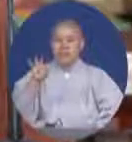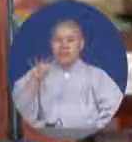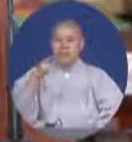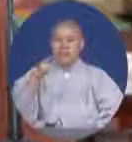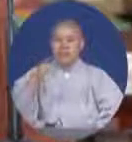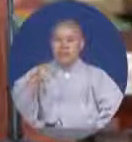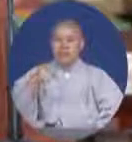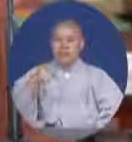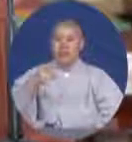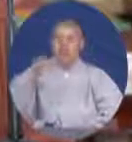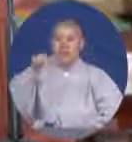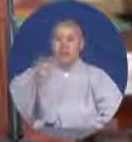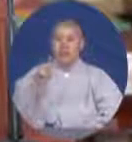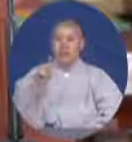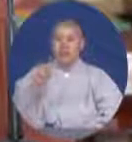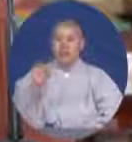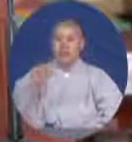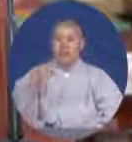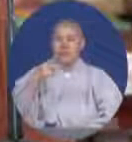연부사의